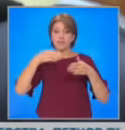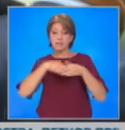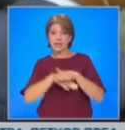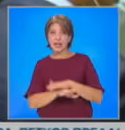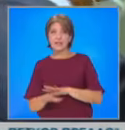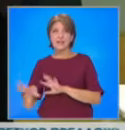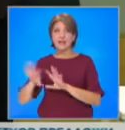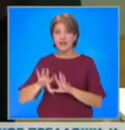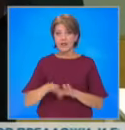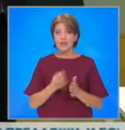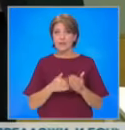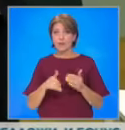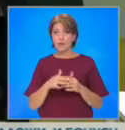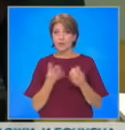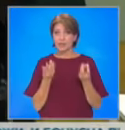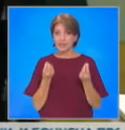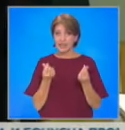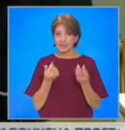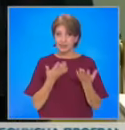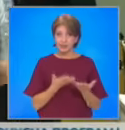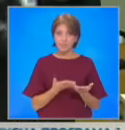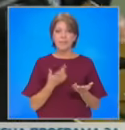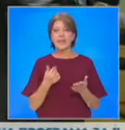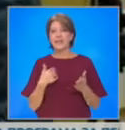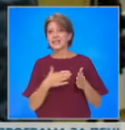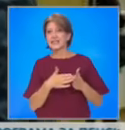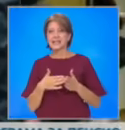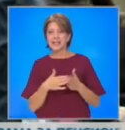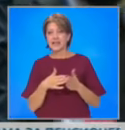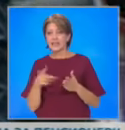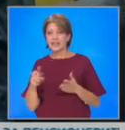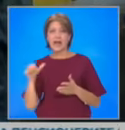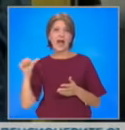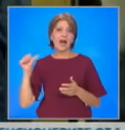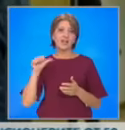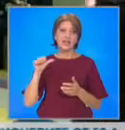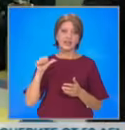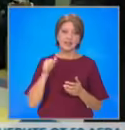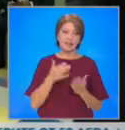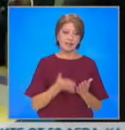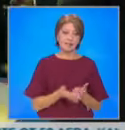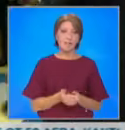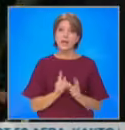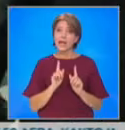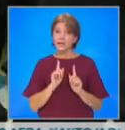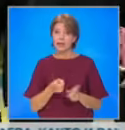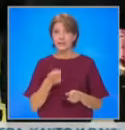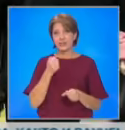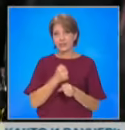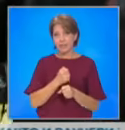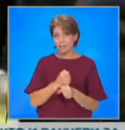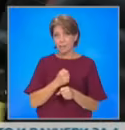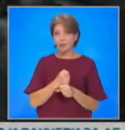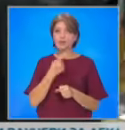за най-уязвимите групи афганистанци, както и за съседите на Афганистан. Трябва да се работи